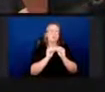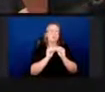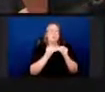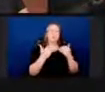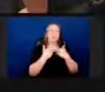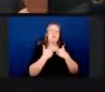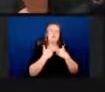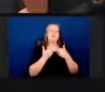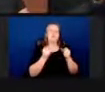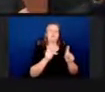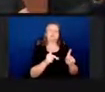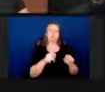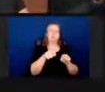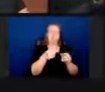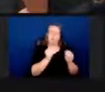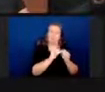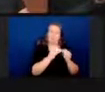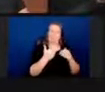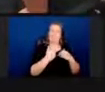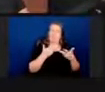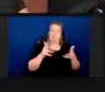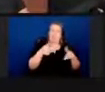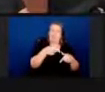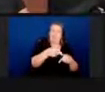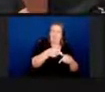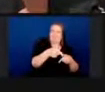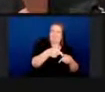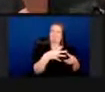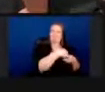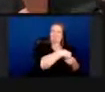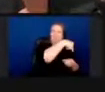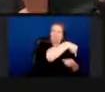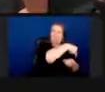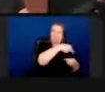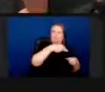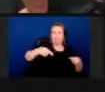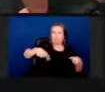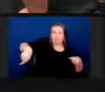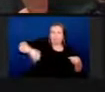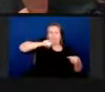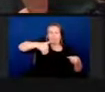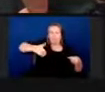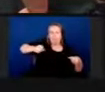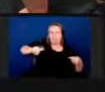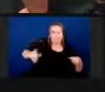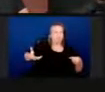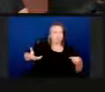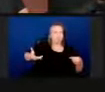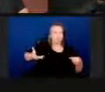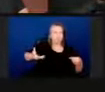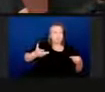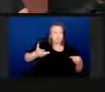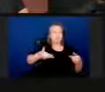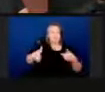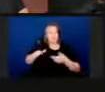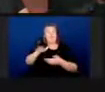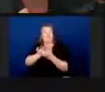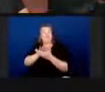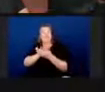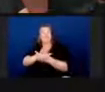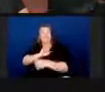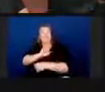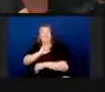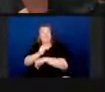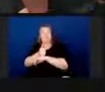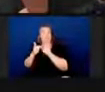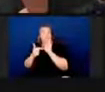waliweza kujihusisha na mambo tuliyoyafanya. Na jinsi baada